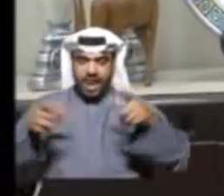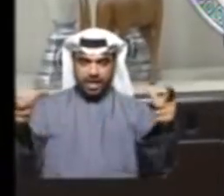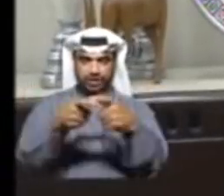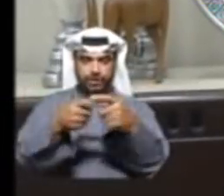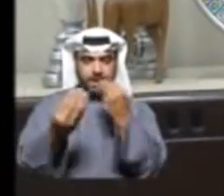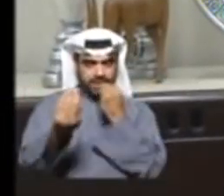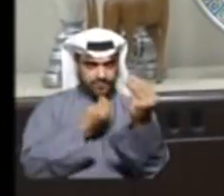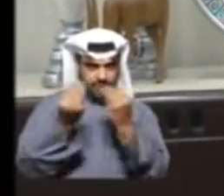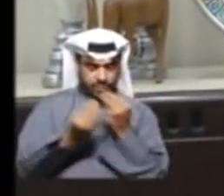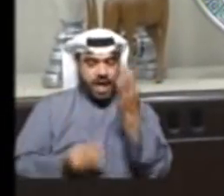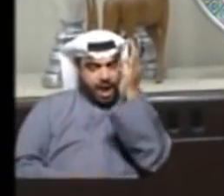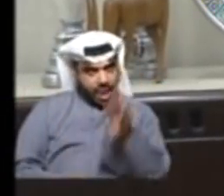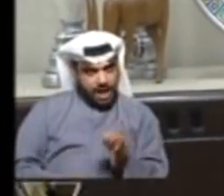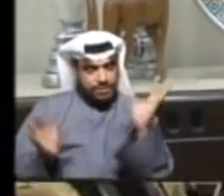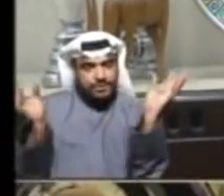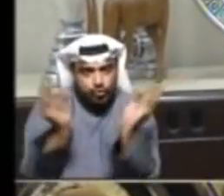عملنا